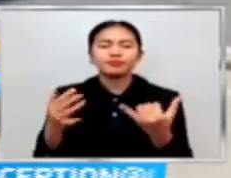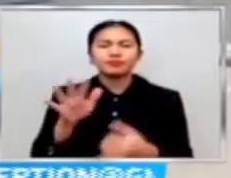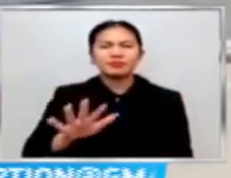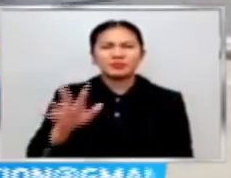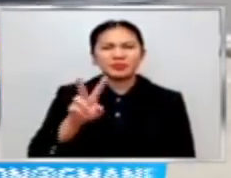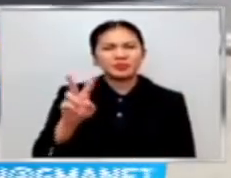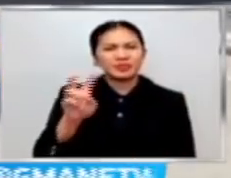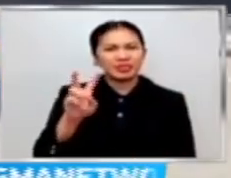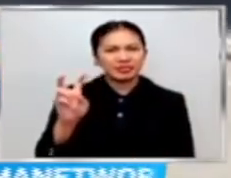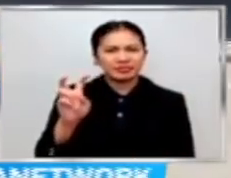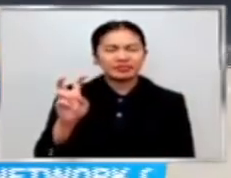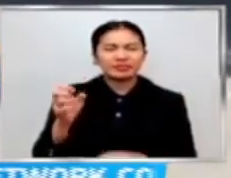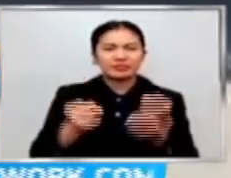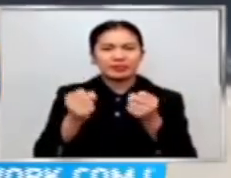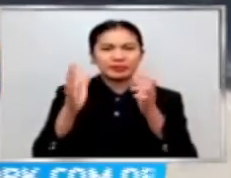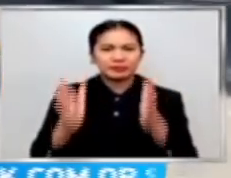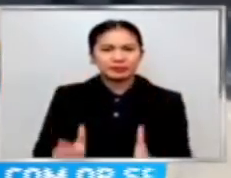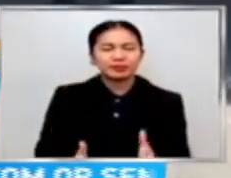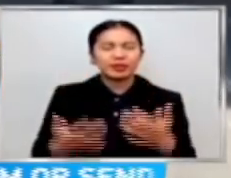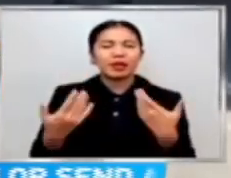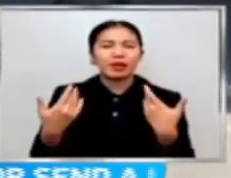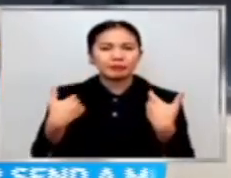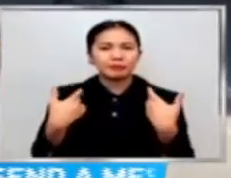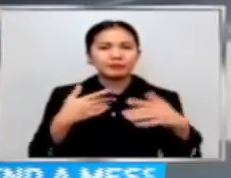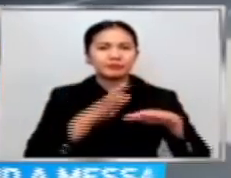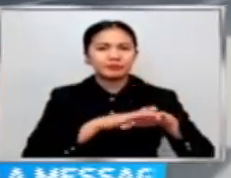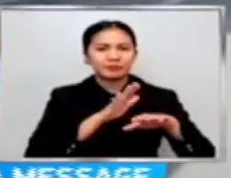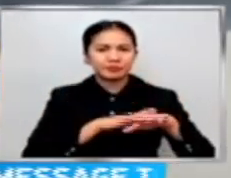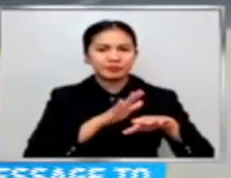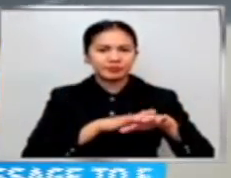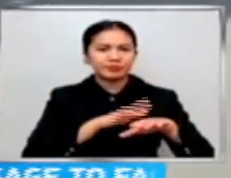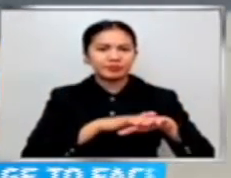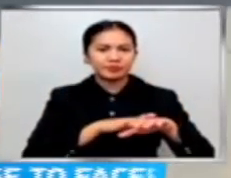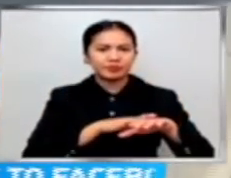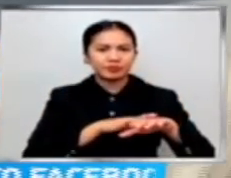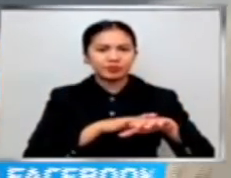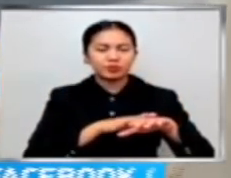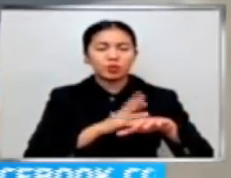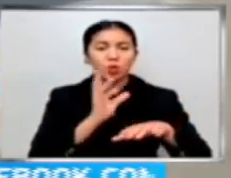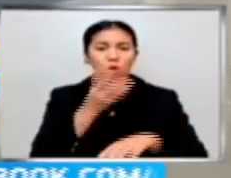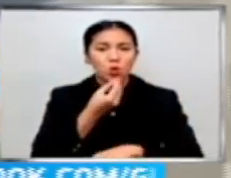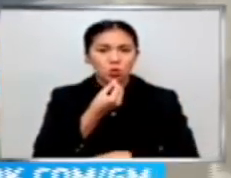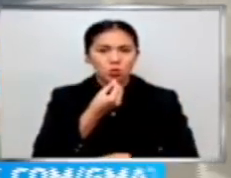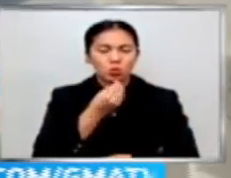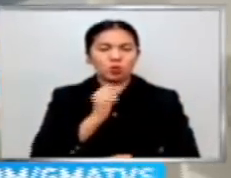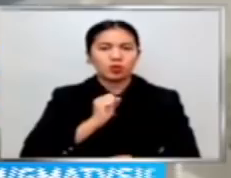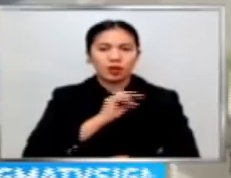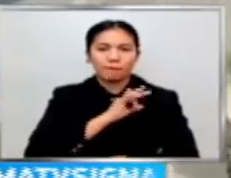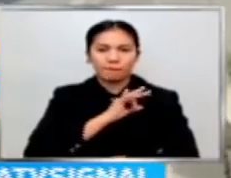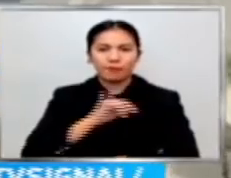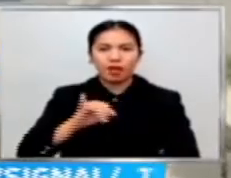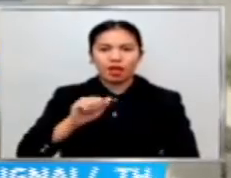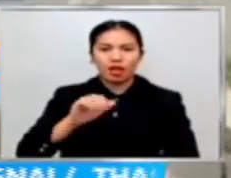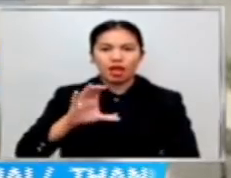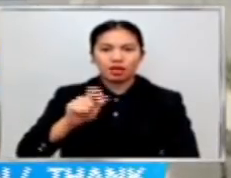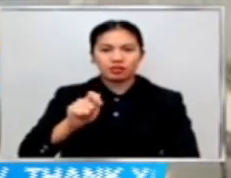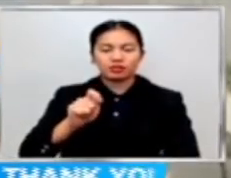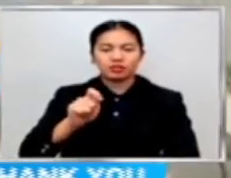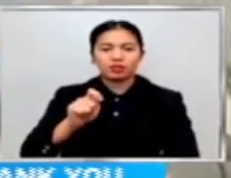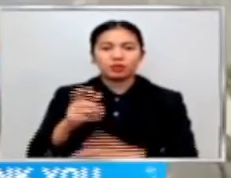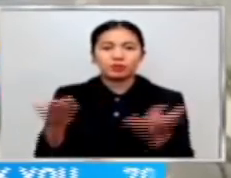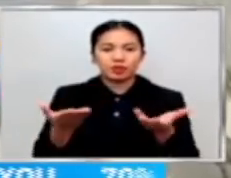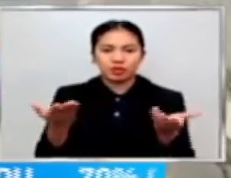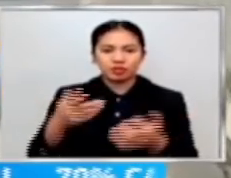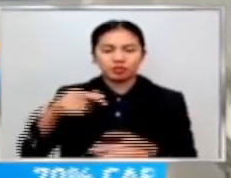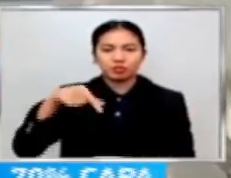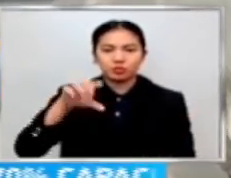ng mga tauhan ng Interagency Council for Traffic o IACT sa Commonwealth Avenue, Quezon City. Ayon kay Retired Colonel Manuel